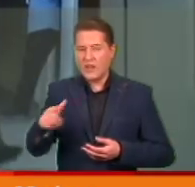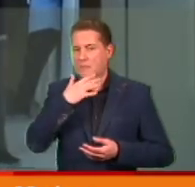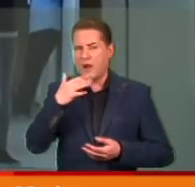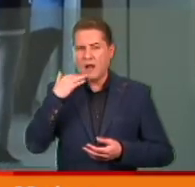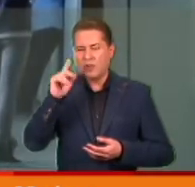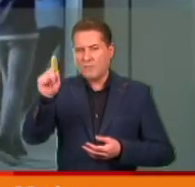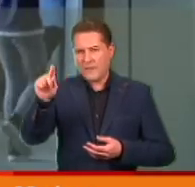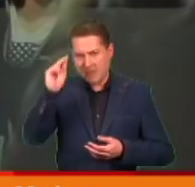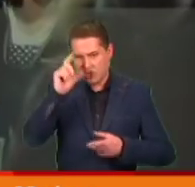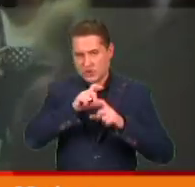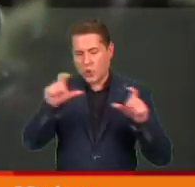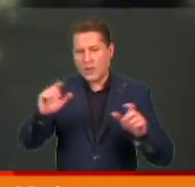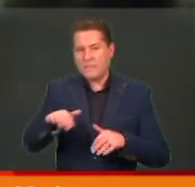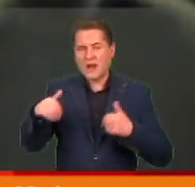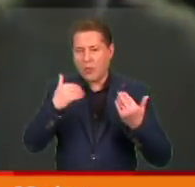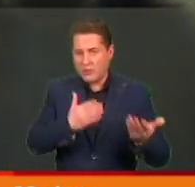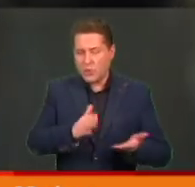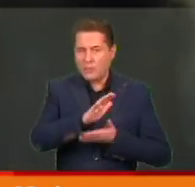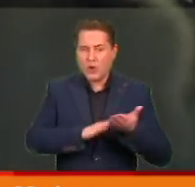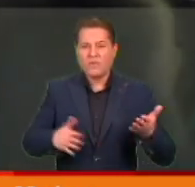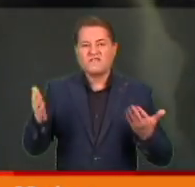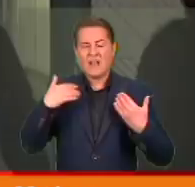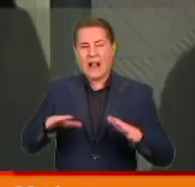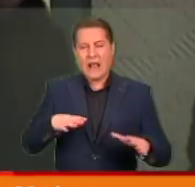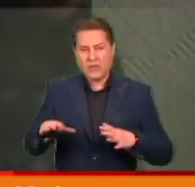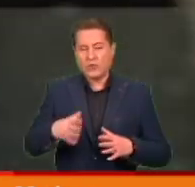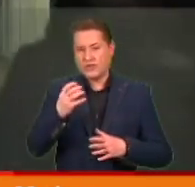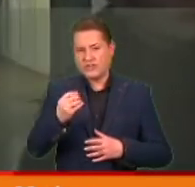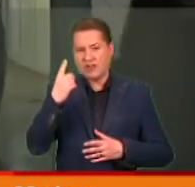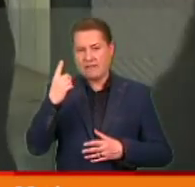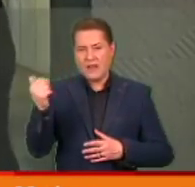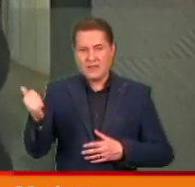Багатьом тамтешнім школам рекомендують продовжити канікули ще на тиждень.